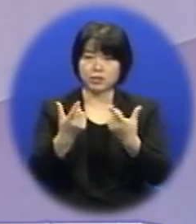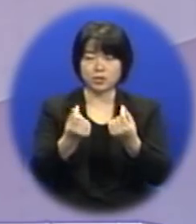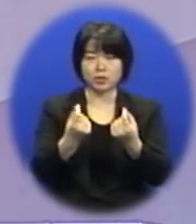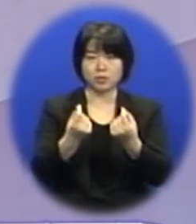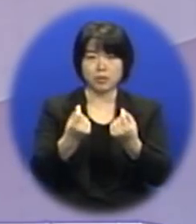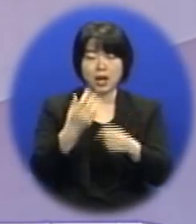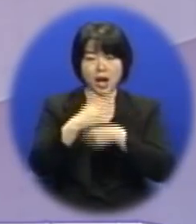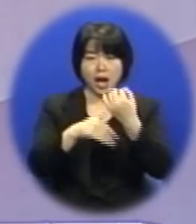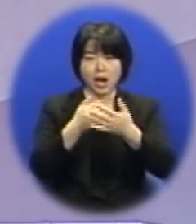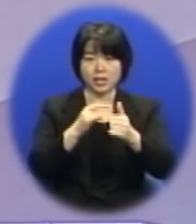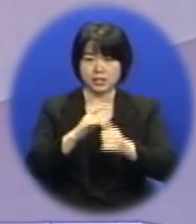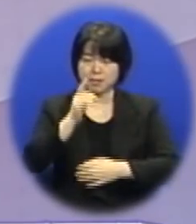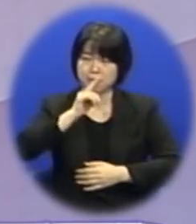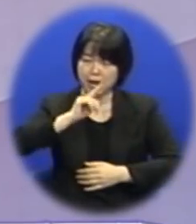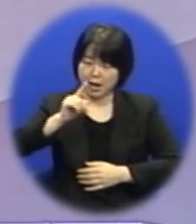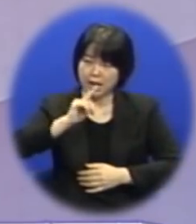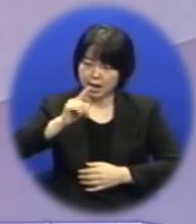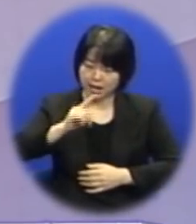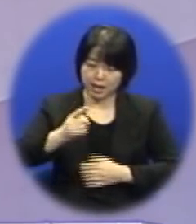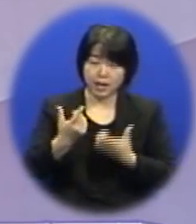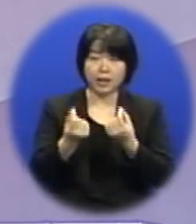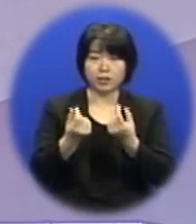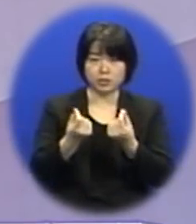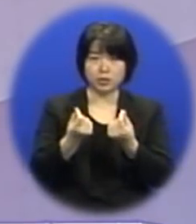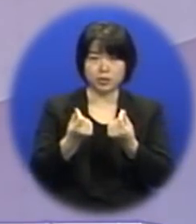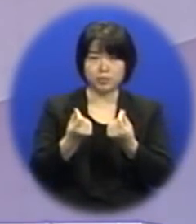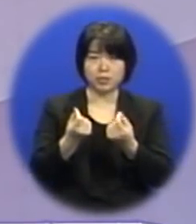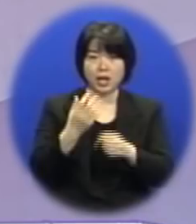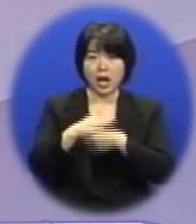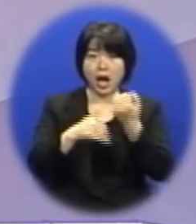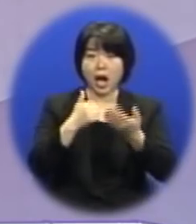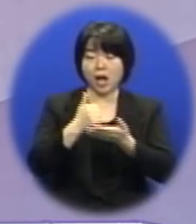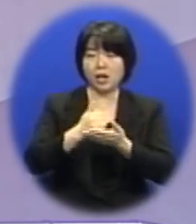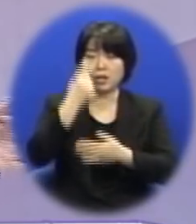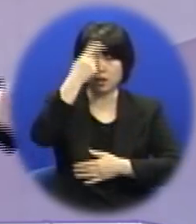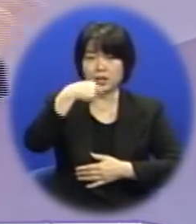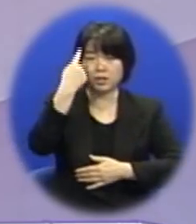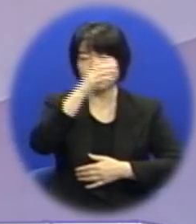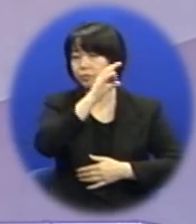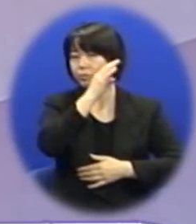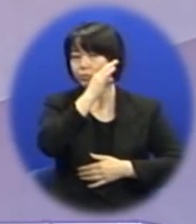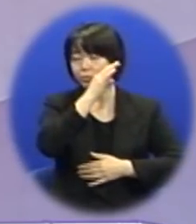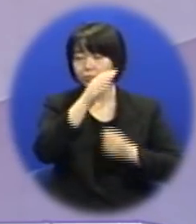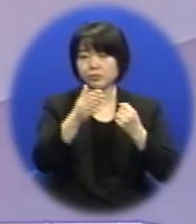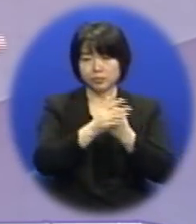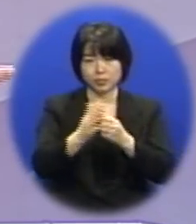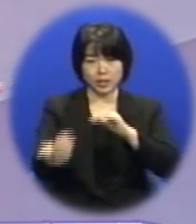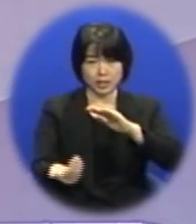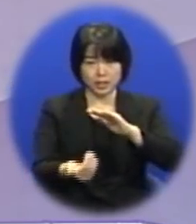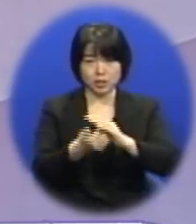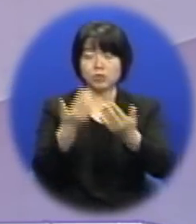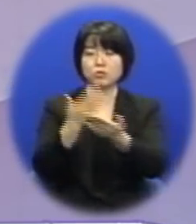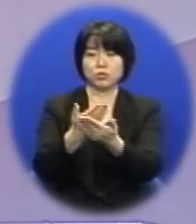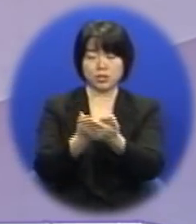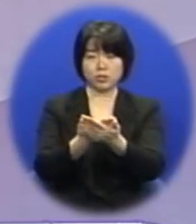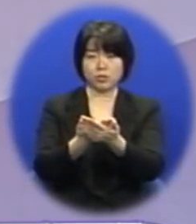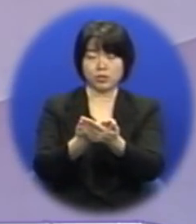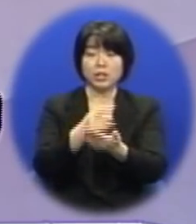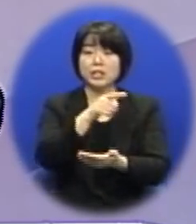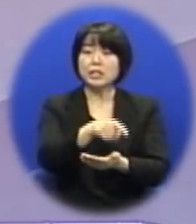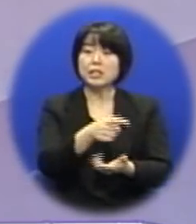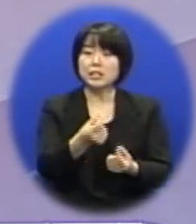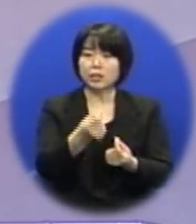하나님께 오히려 항의하듯이, 하나님 체면 때문에라도 이루세요, 이렇게라도 기도할 수 있는 이